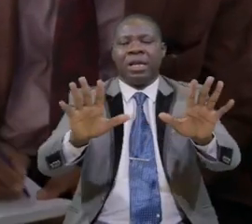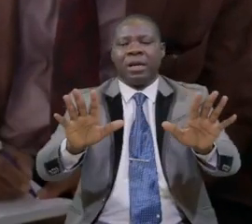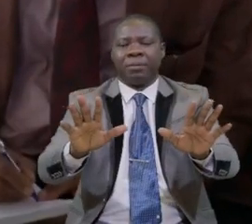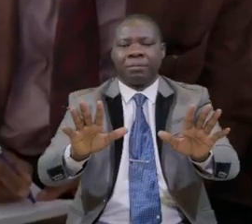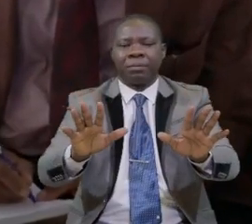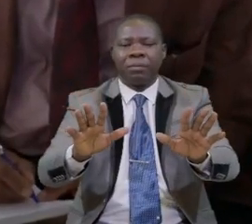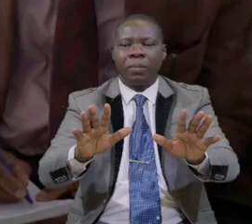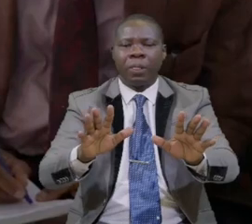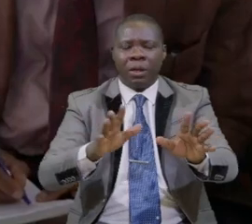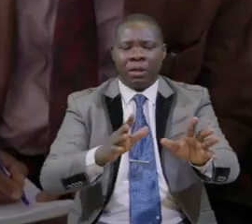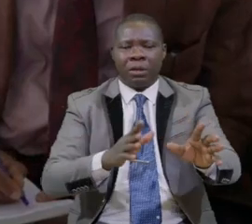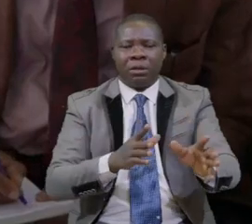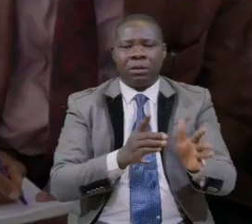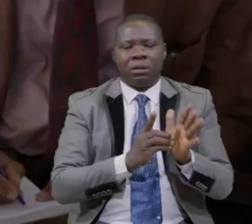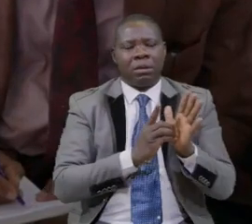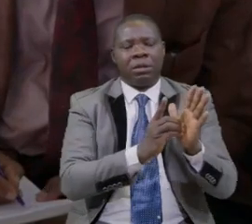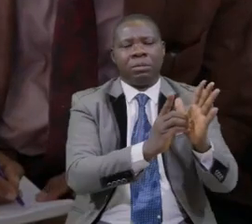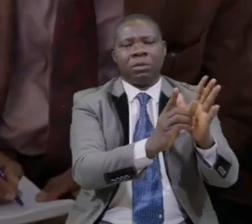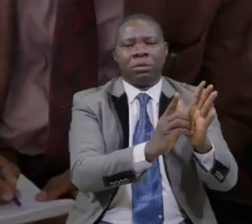la démonstration.